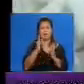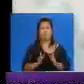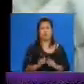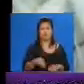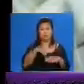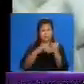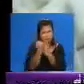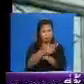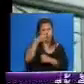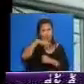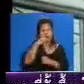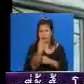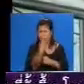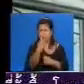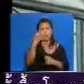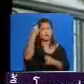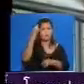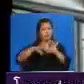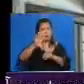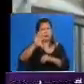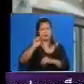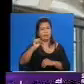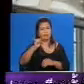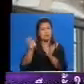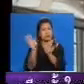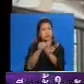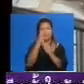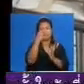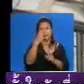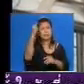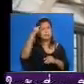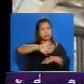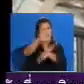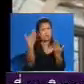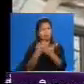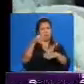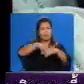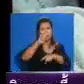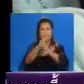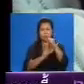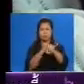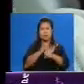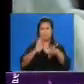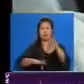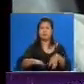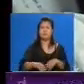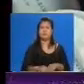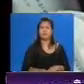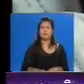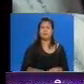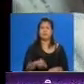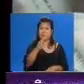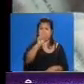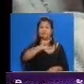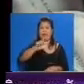.แต่ว่าในขณะที่เราคิดวาในที่สดแล้วอาจจะมคนอเช้ behind 2 ปี Gomึงประมาณ 20